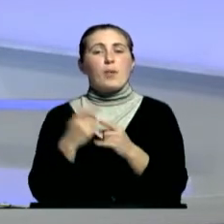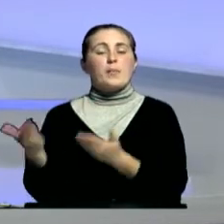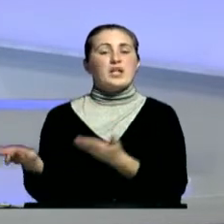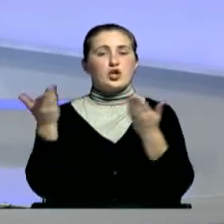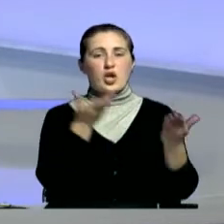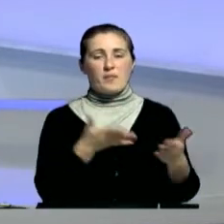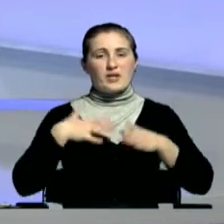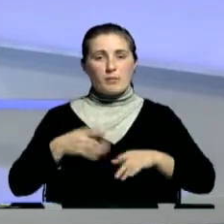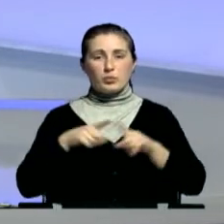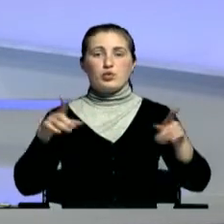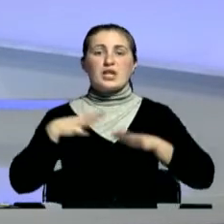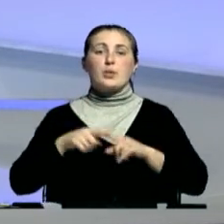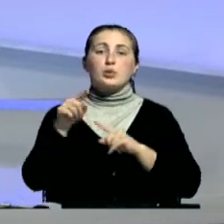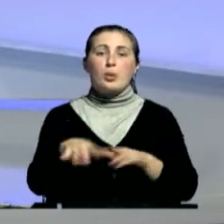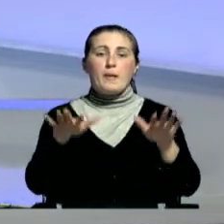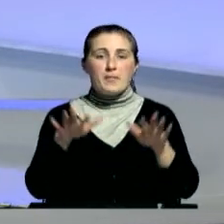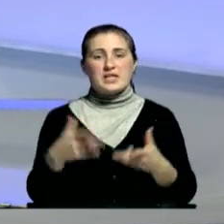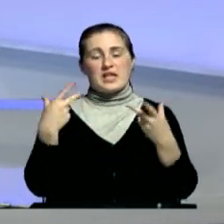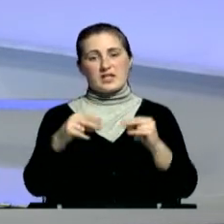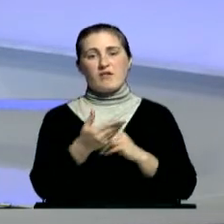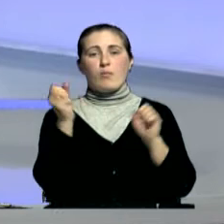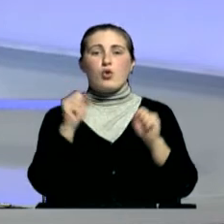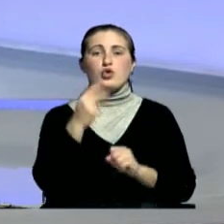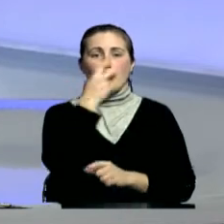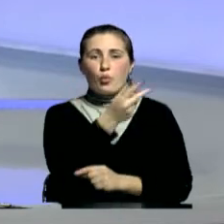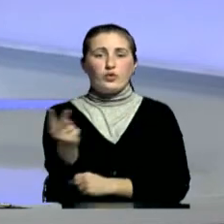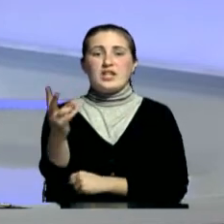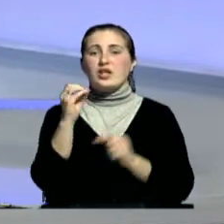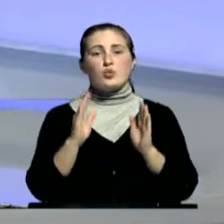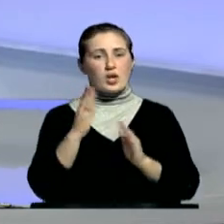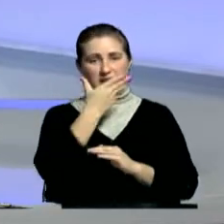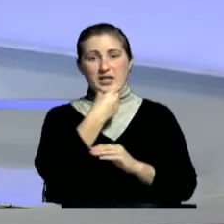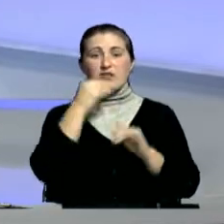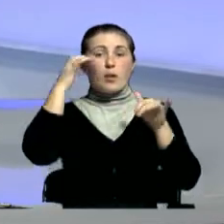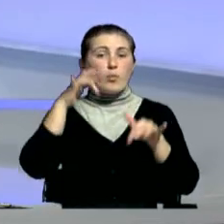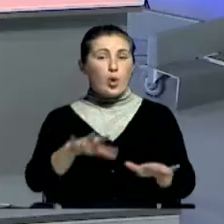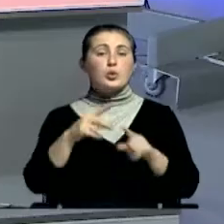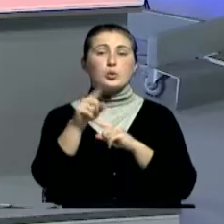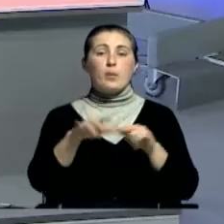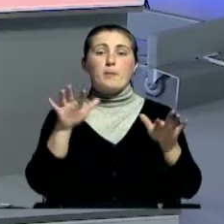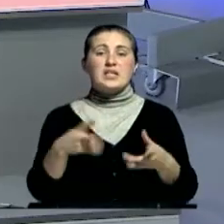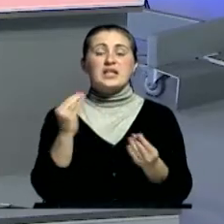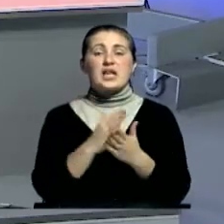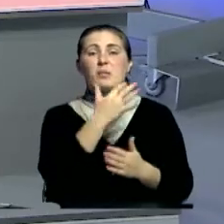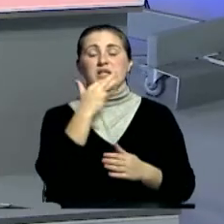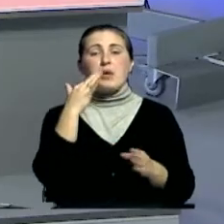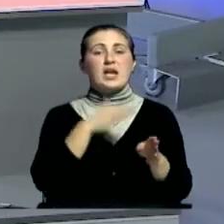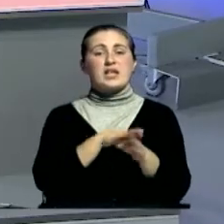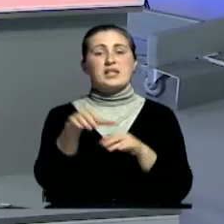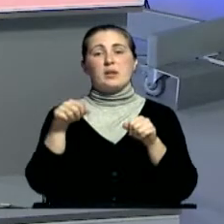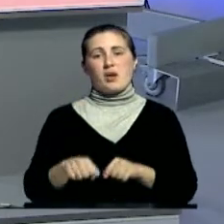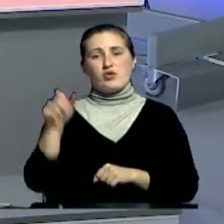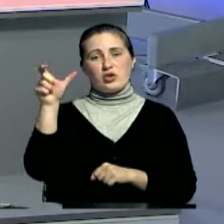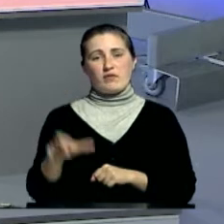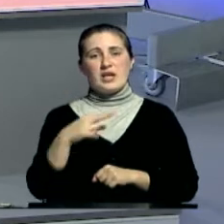Крым, потому что Крым — это то место, где вы можете увидеть не только красивое море, но и то место, где есть максимальная реализация прав